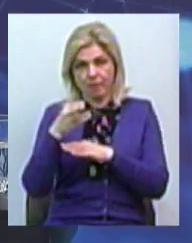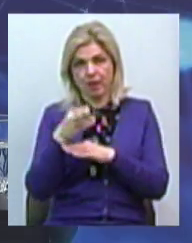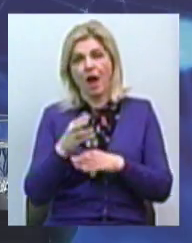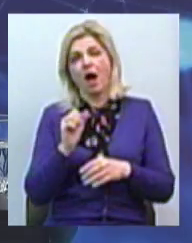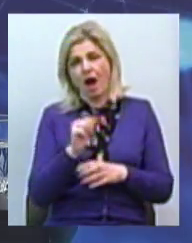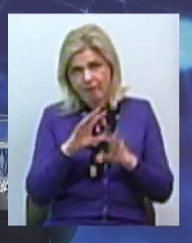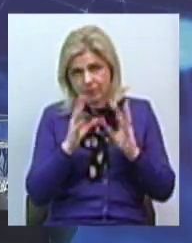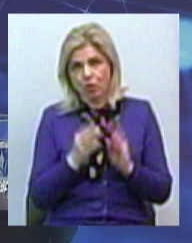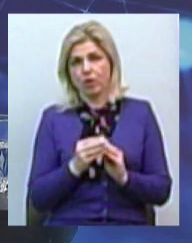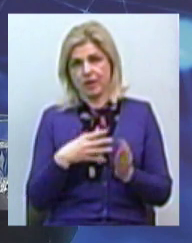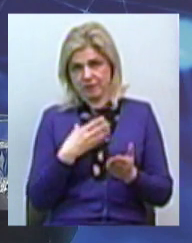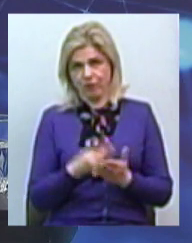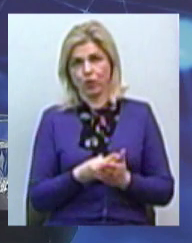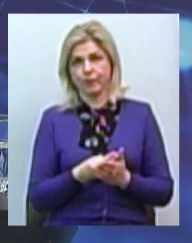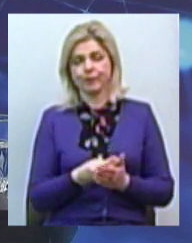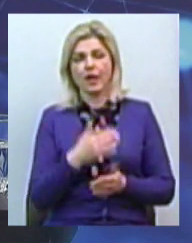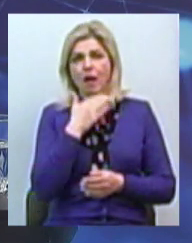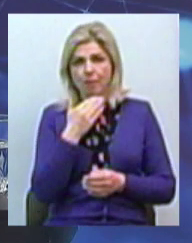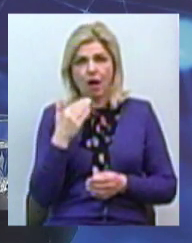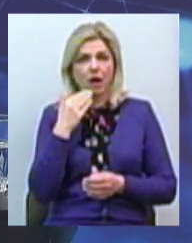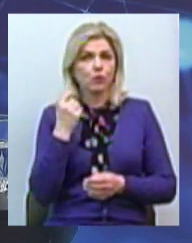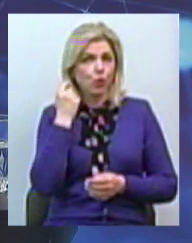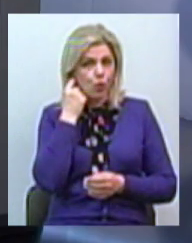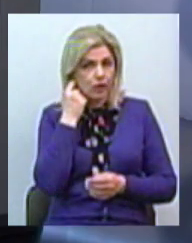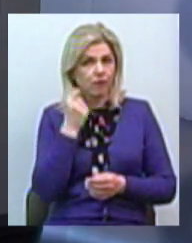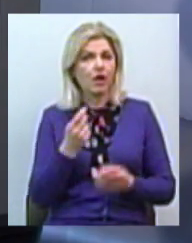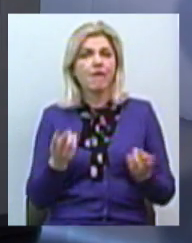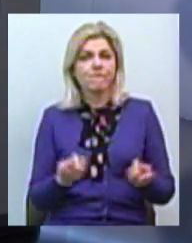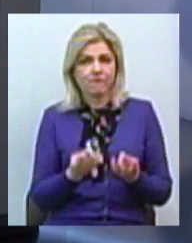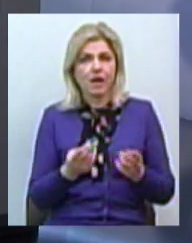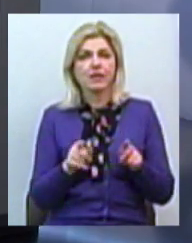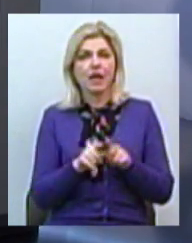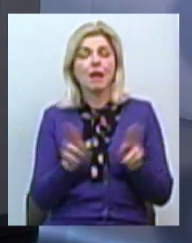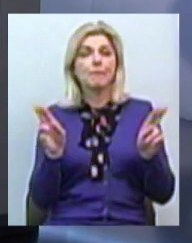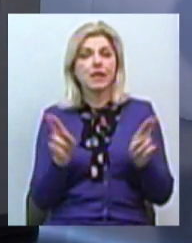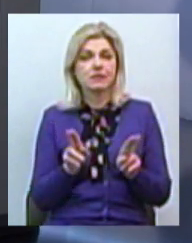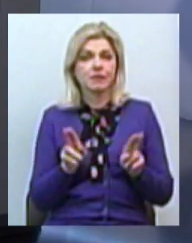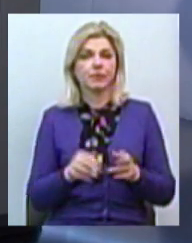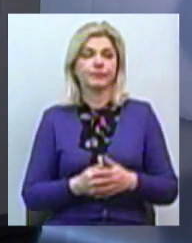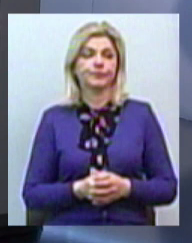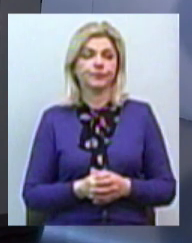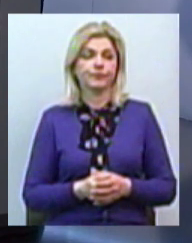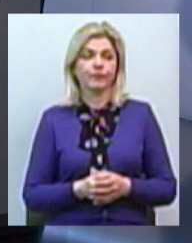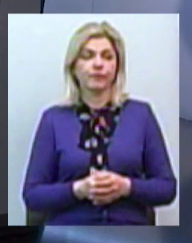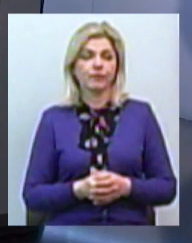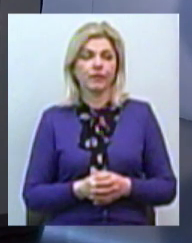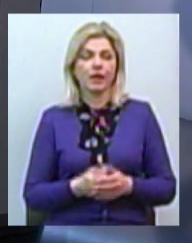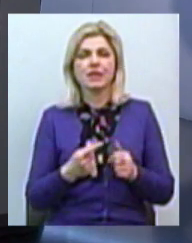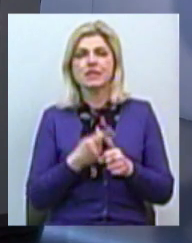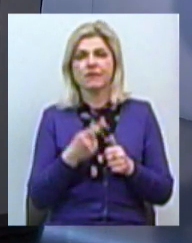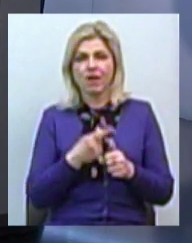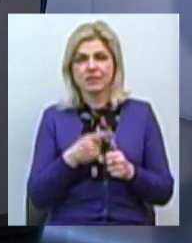так. Вже багато років діє такий принцип, який називається triple play. Тобто